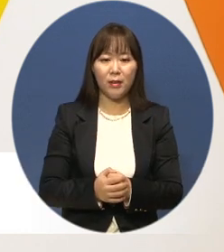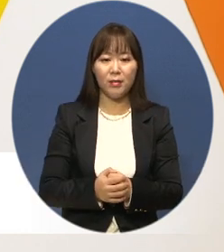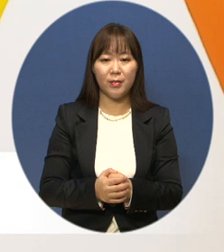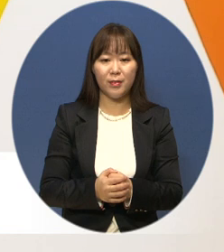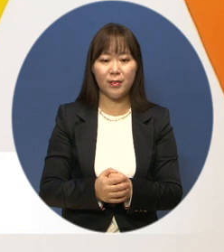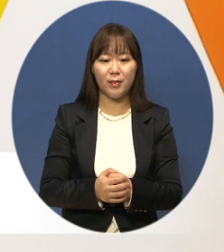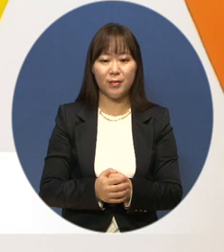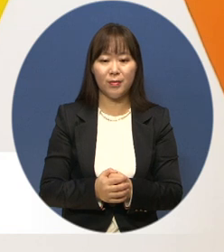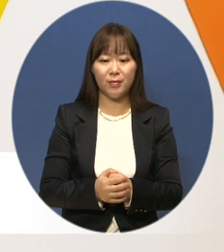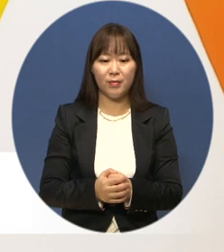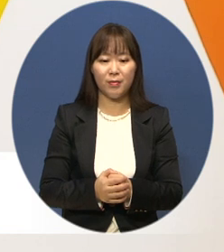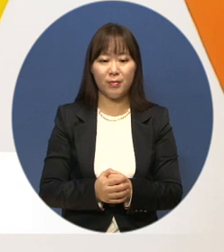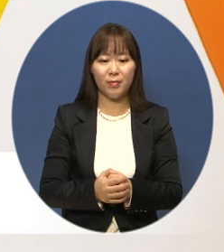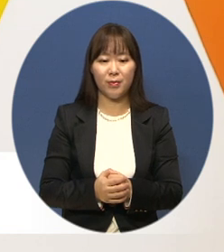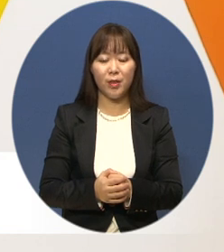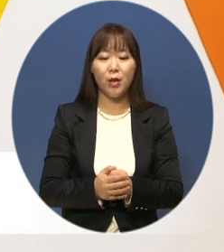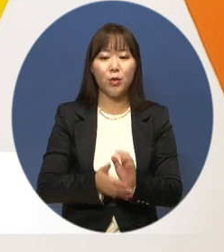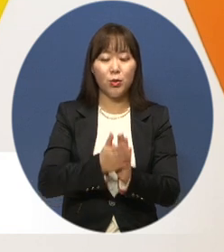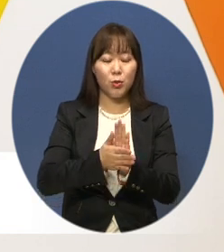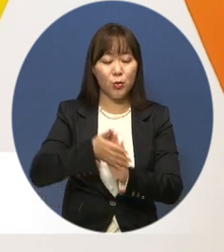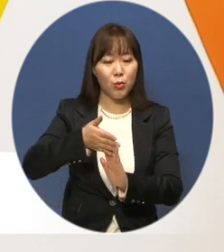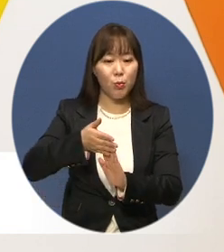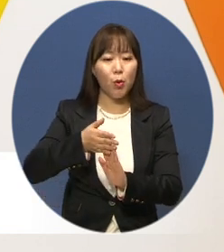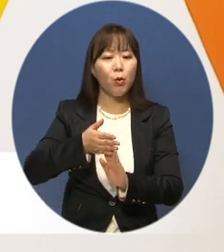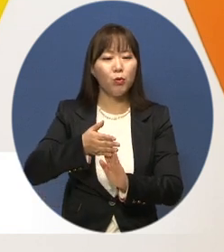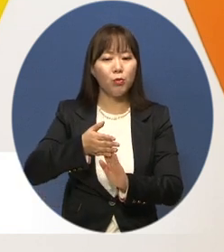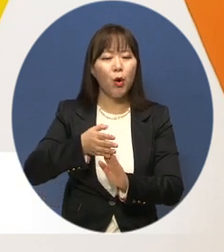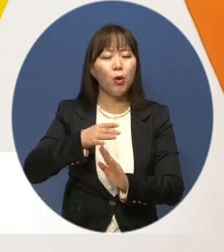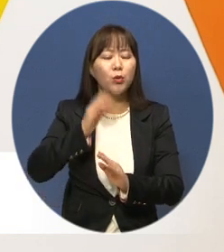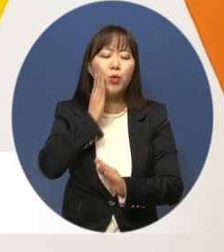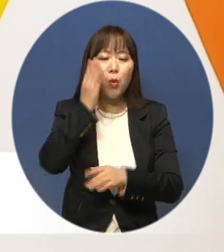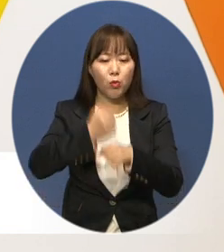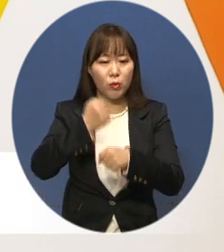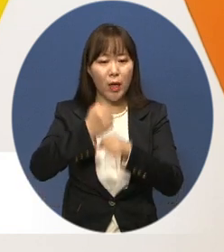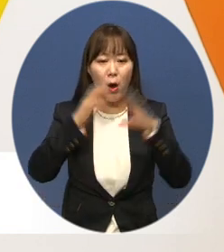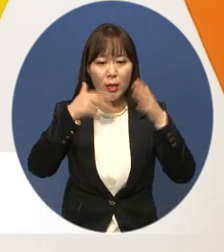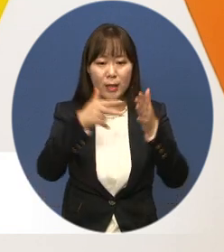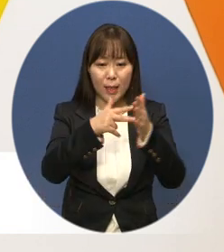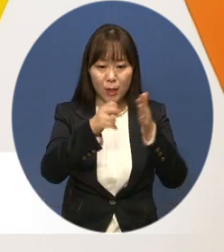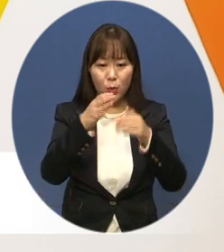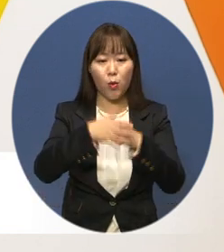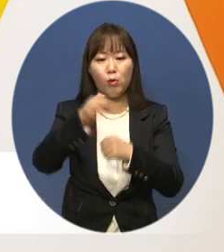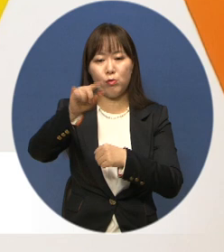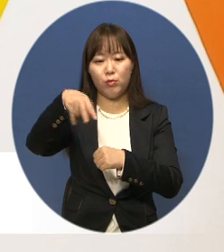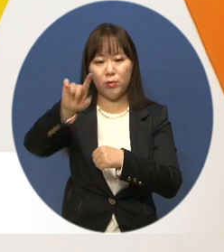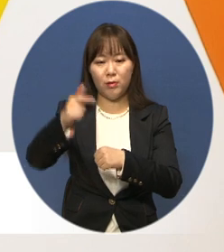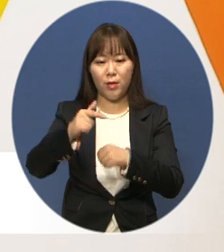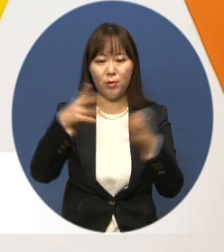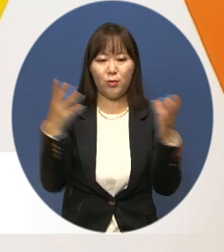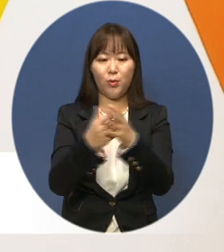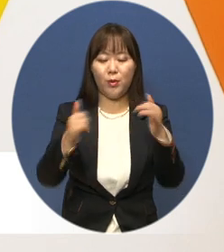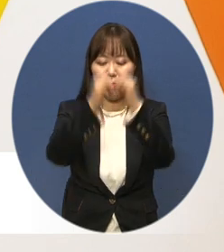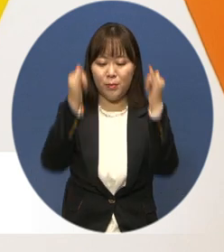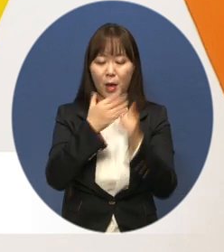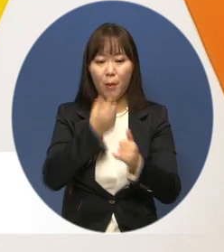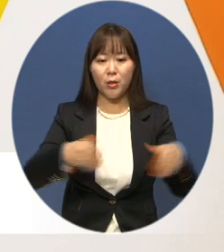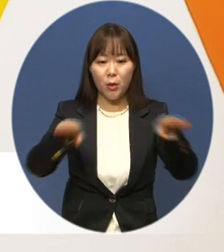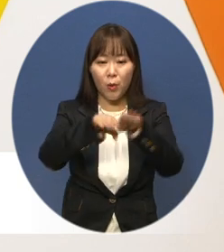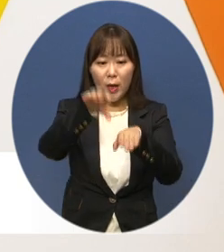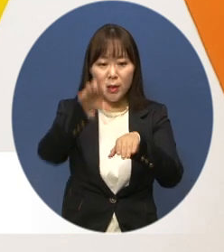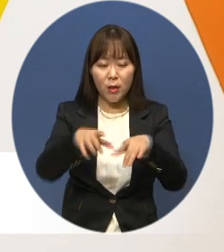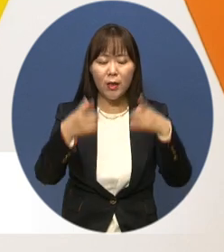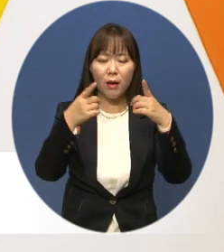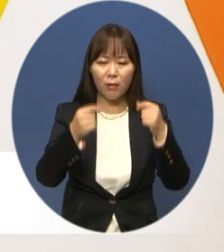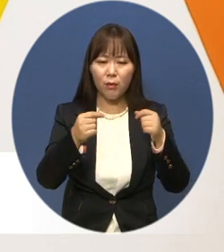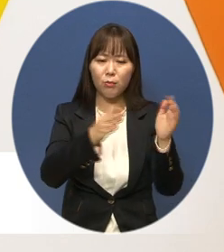우리 초록우산 어린이재단과 우리 군산종합사회복지관에서 이런 공간을 만들었다는 것에 대해서